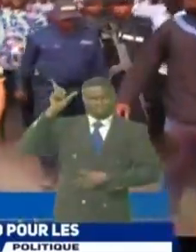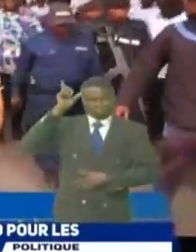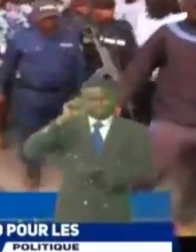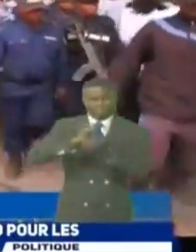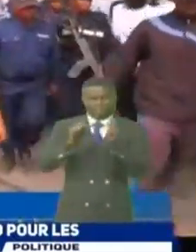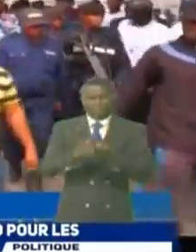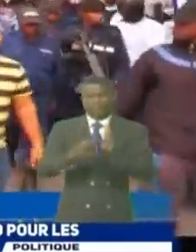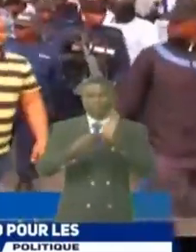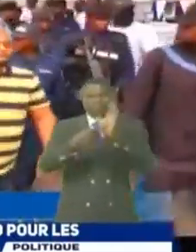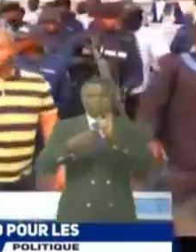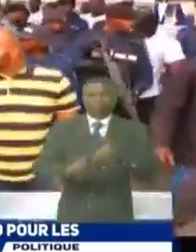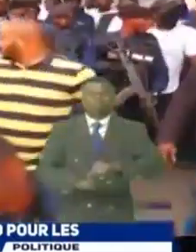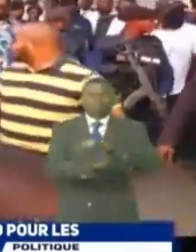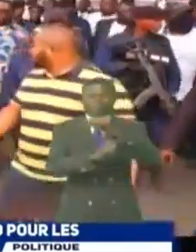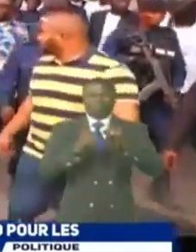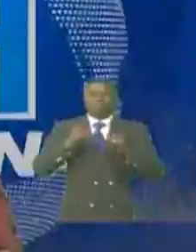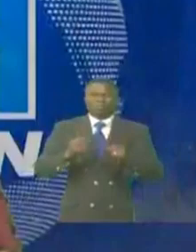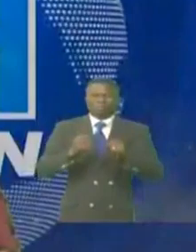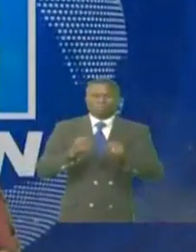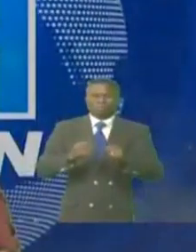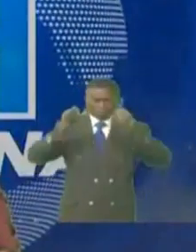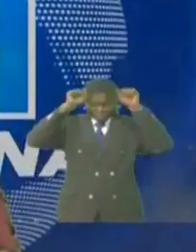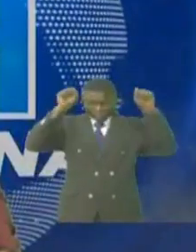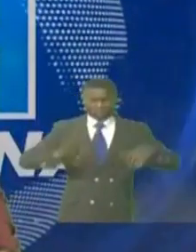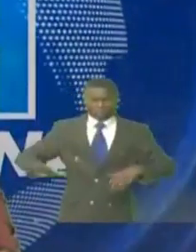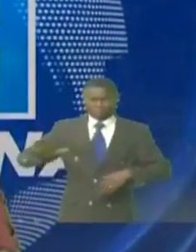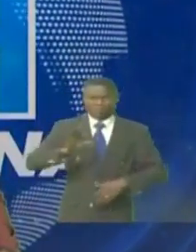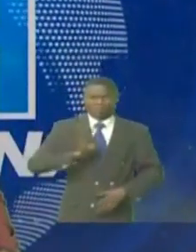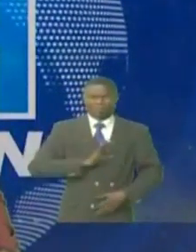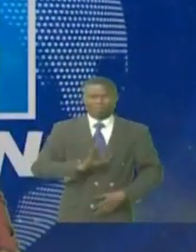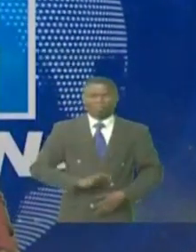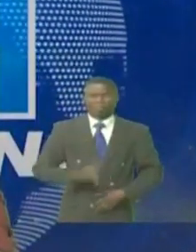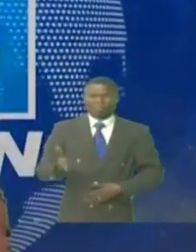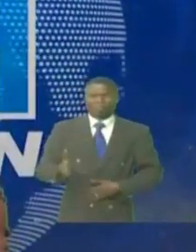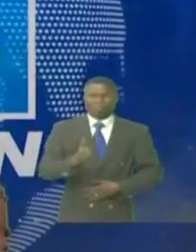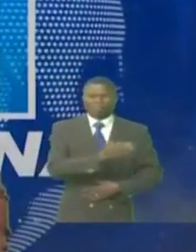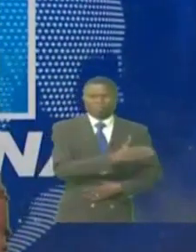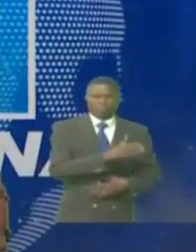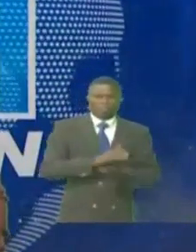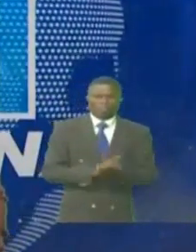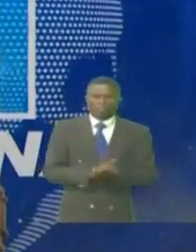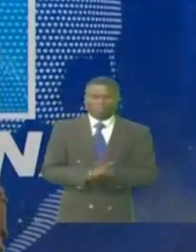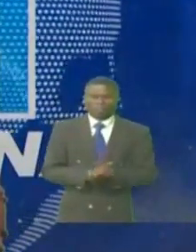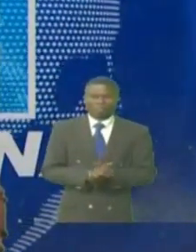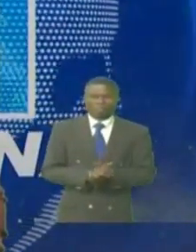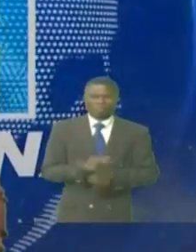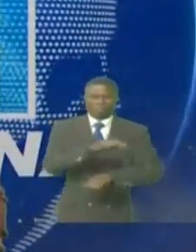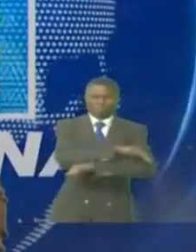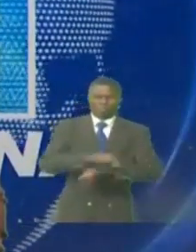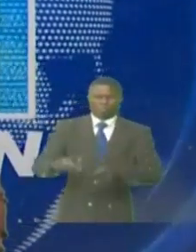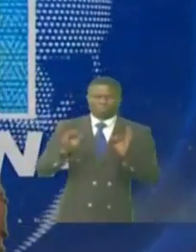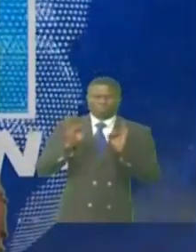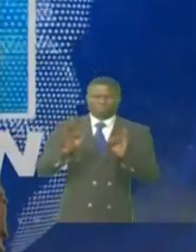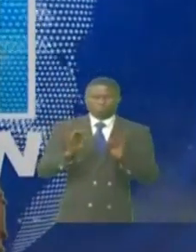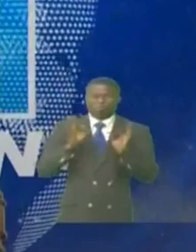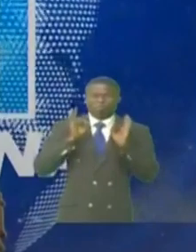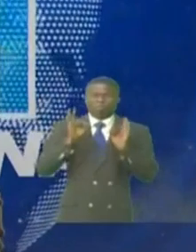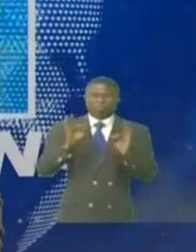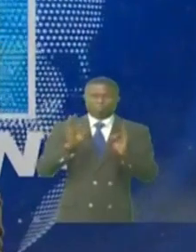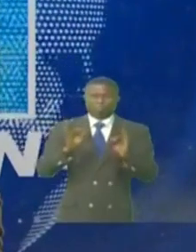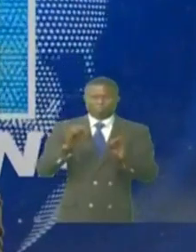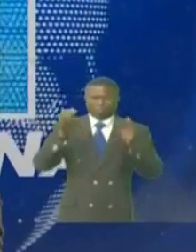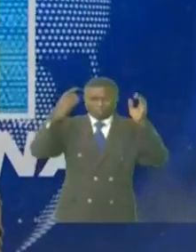de manifester leur soutien effectif au chef de l'État, Félix. Un nouveau siège moderne pour